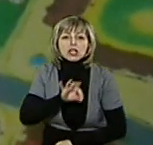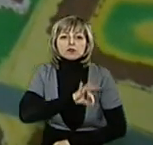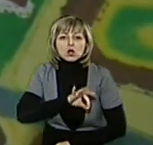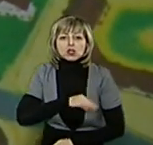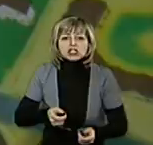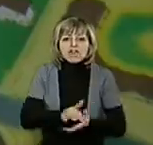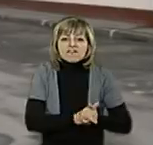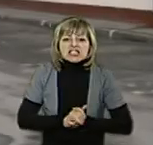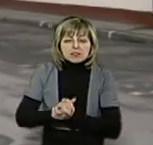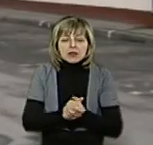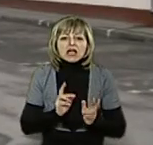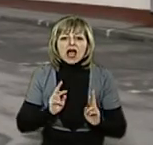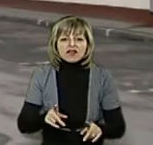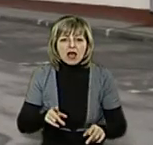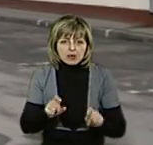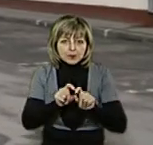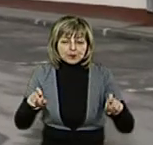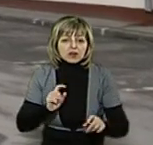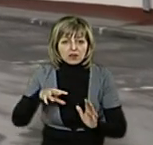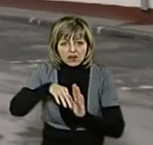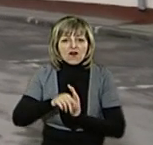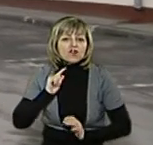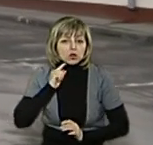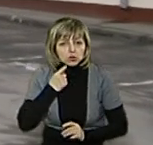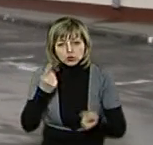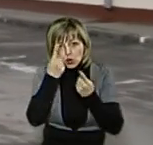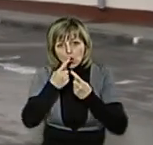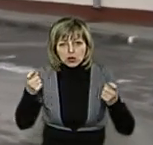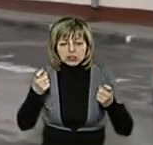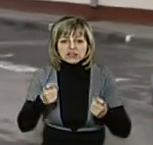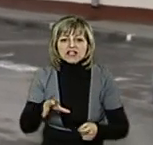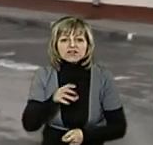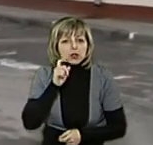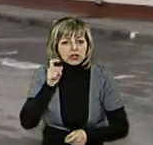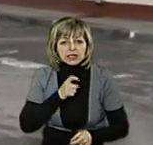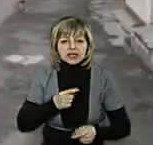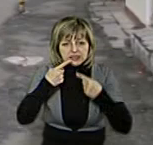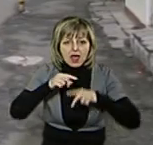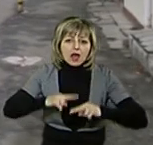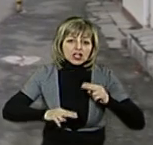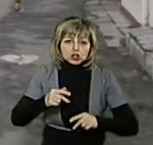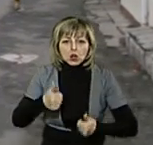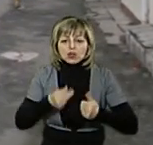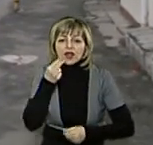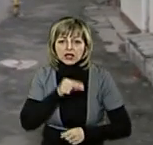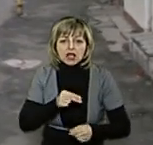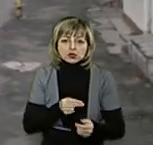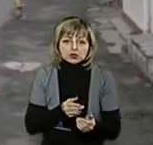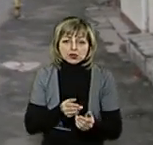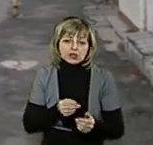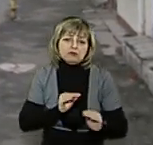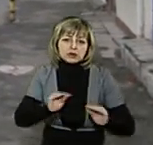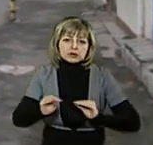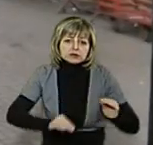як юридична особа. У Луцьку міська рада днями оголосила всеукраїнський відкритий архітектурний конкурс на кращу концепцію